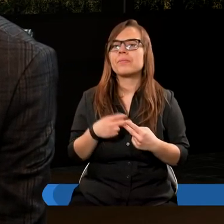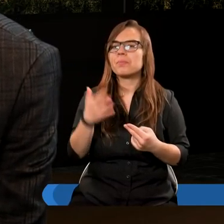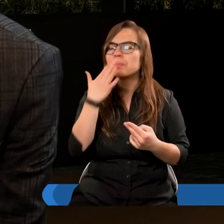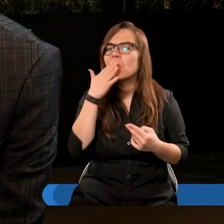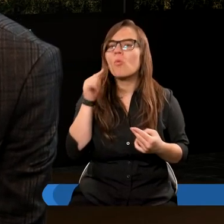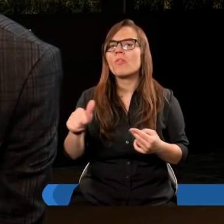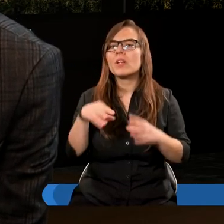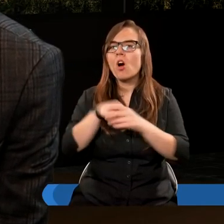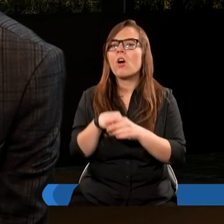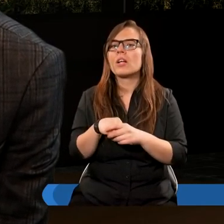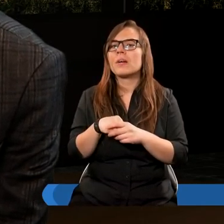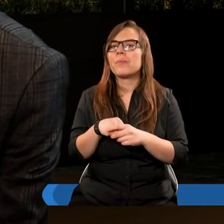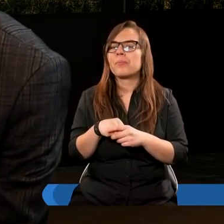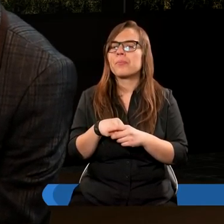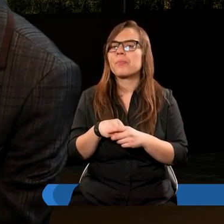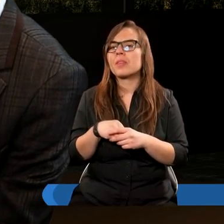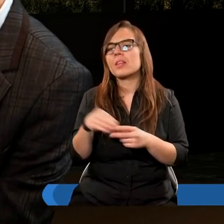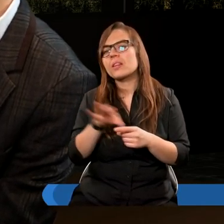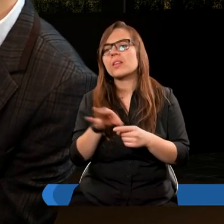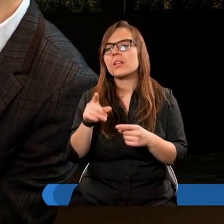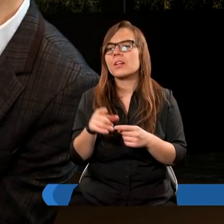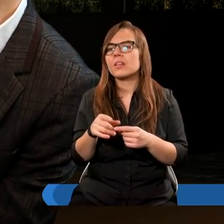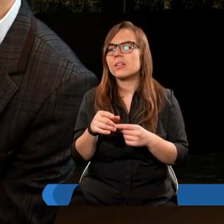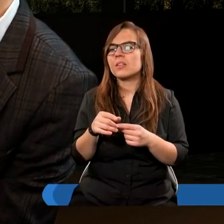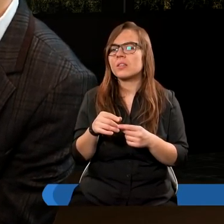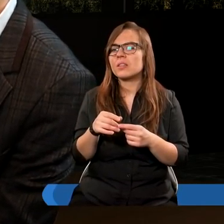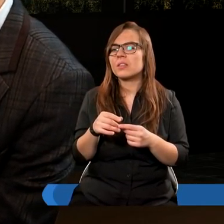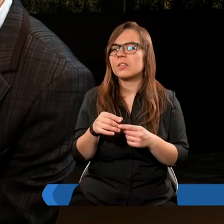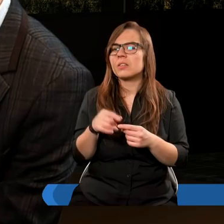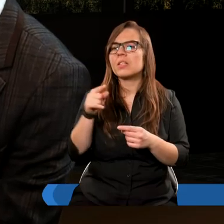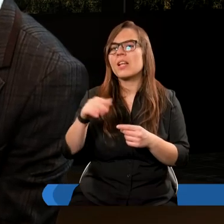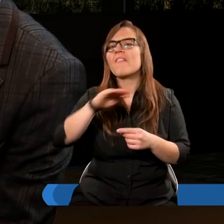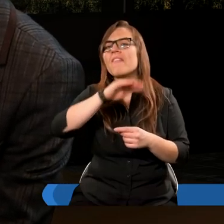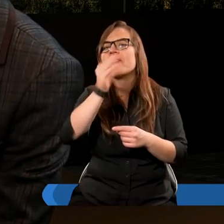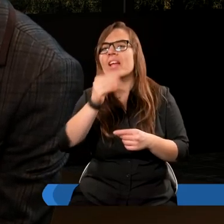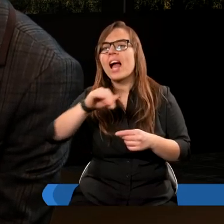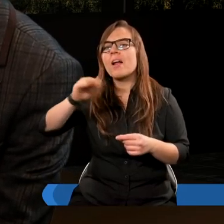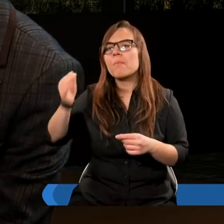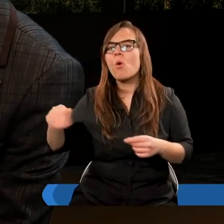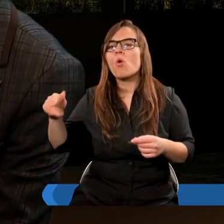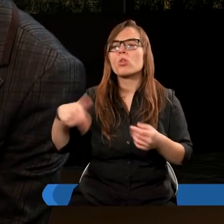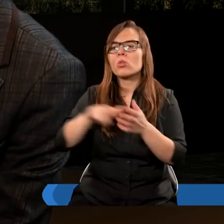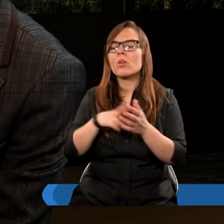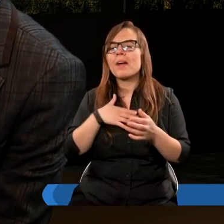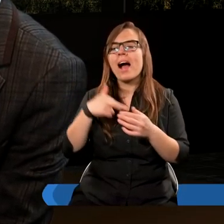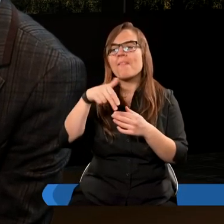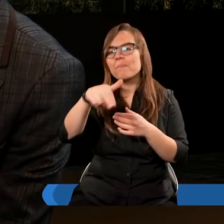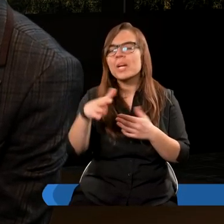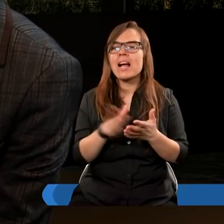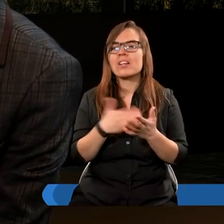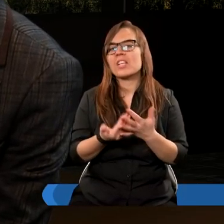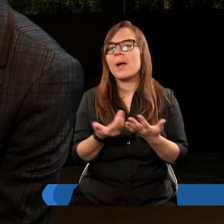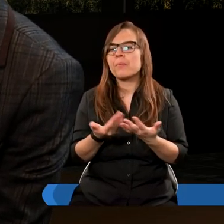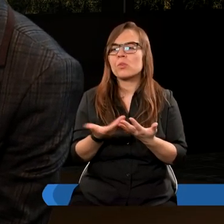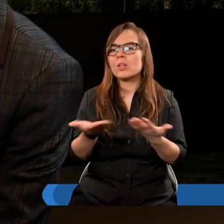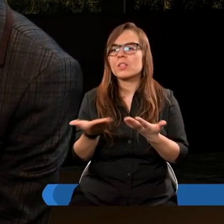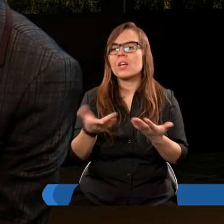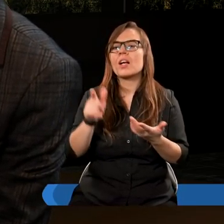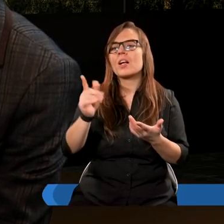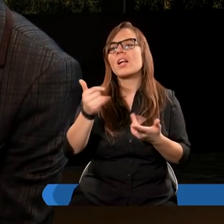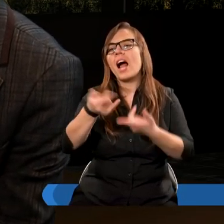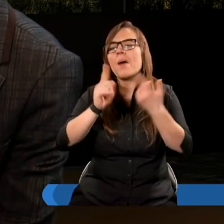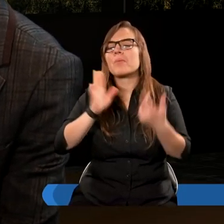tym, że no tak jakby chociażby z tym wielbłądem, który ma przejść przez igielne ucho, prawda? No, to jak